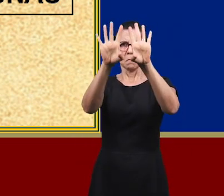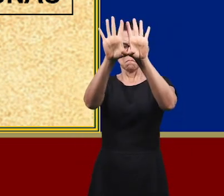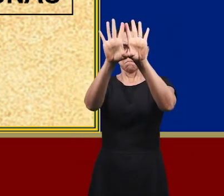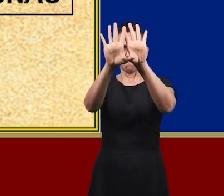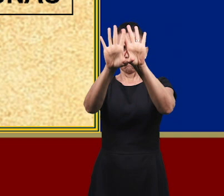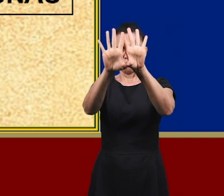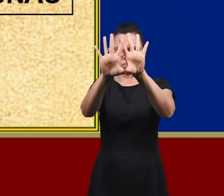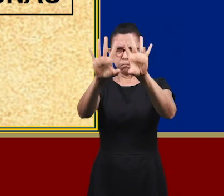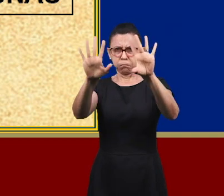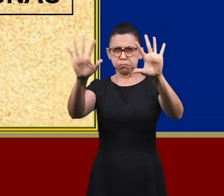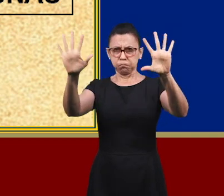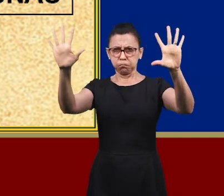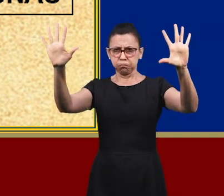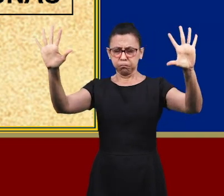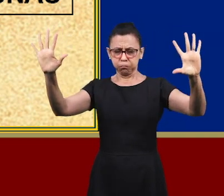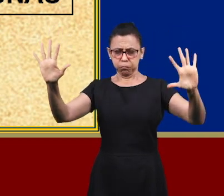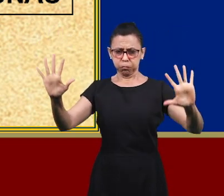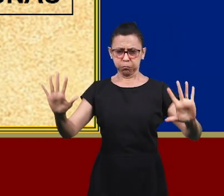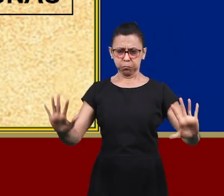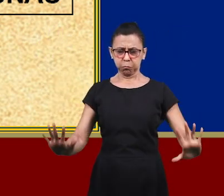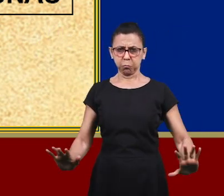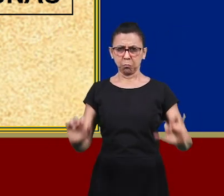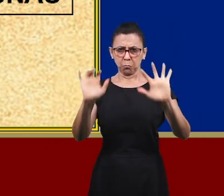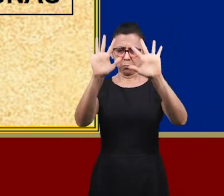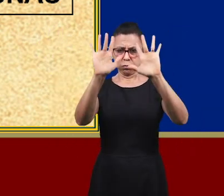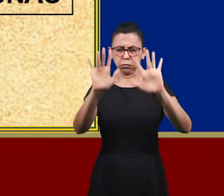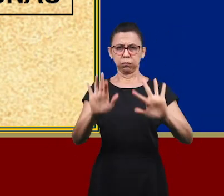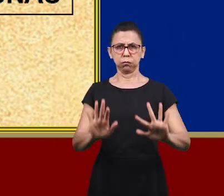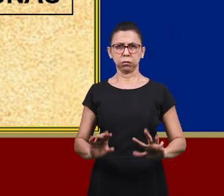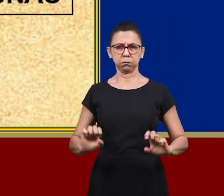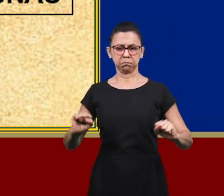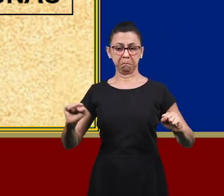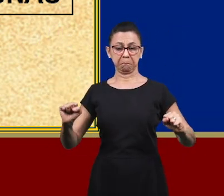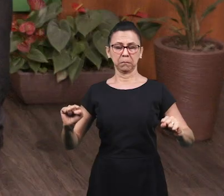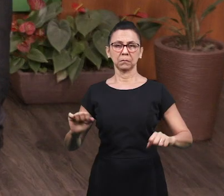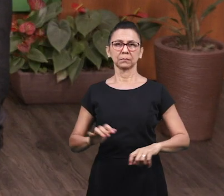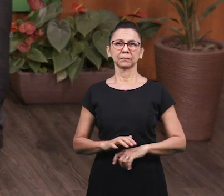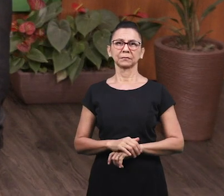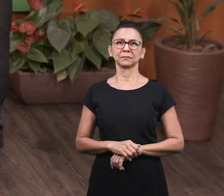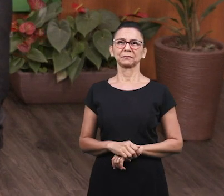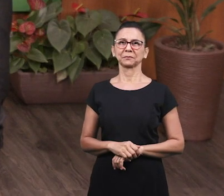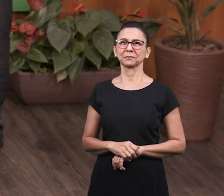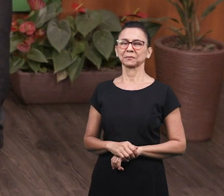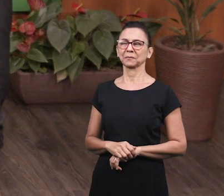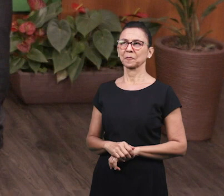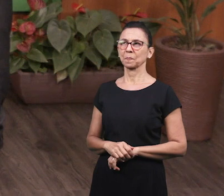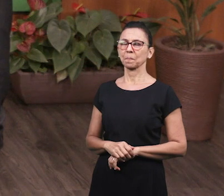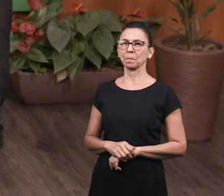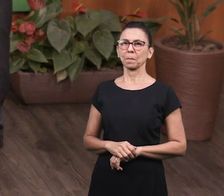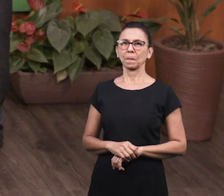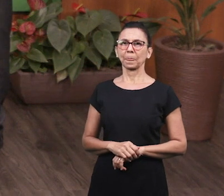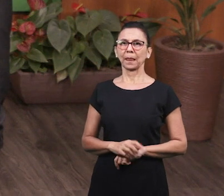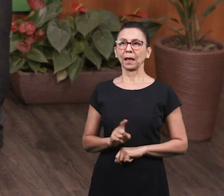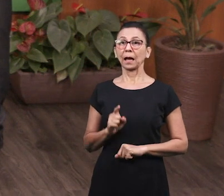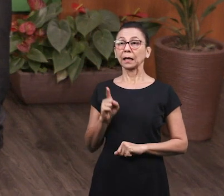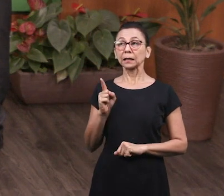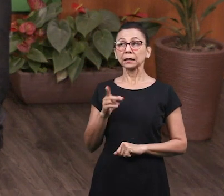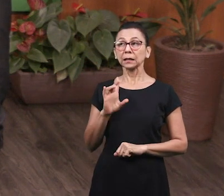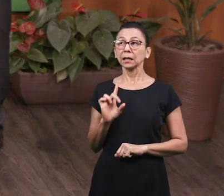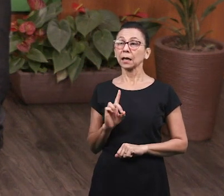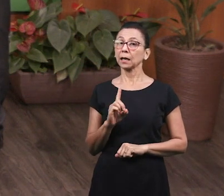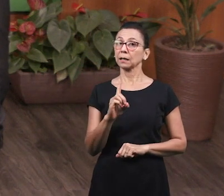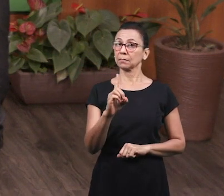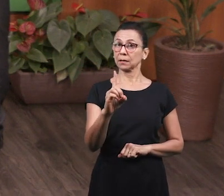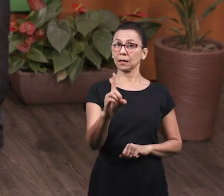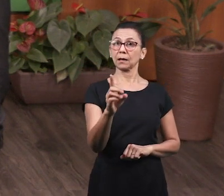aujourd'hui. Et c'était une porte large. Et nous allons parler d'un aspect prophétique sur ça. Donc ici commençait l'entrée. Ici c'était le